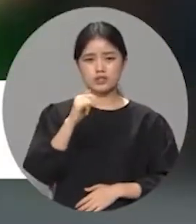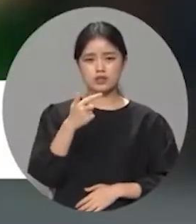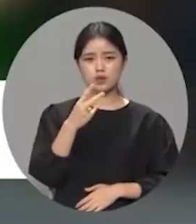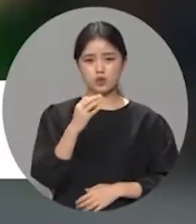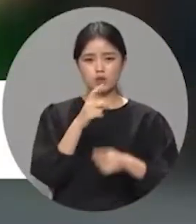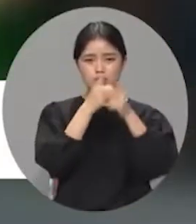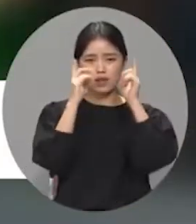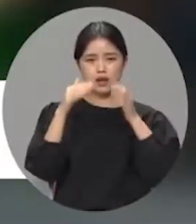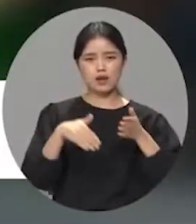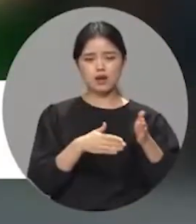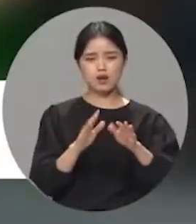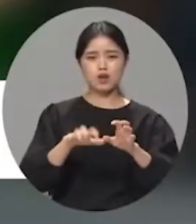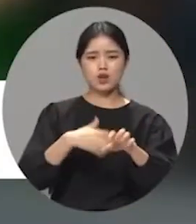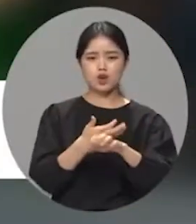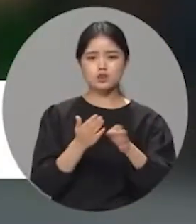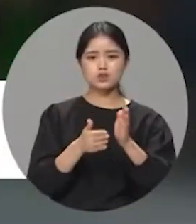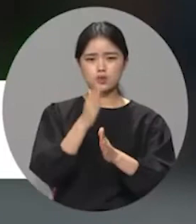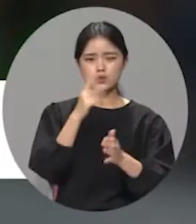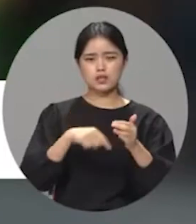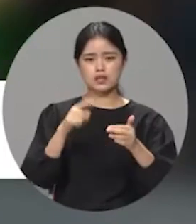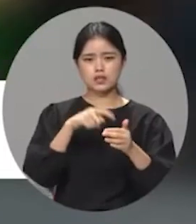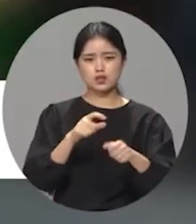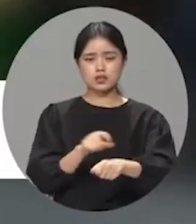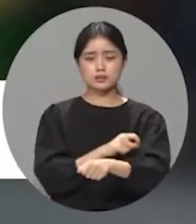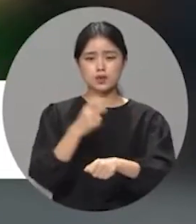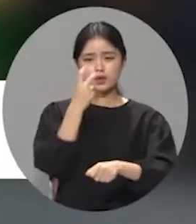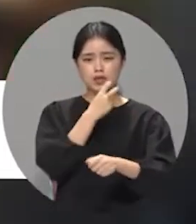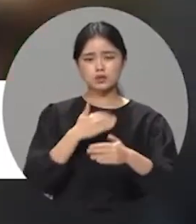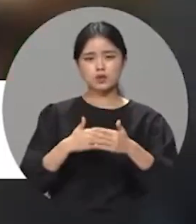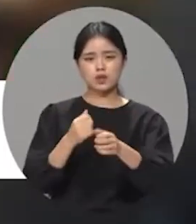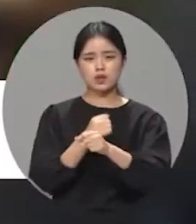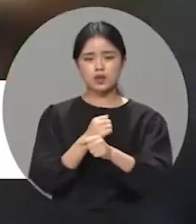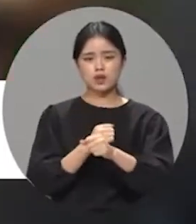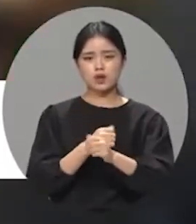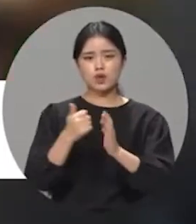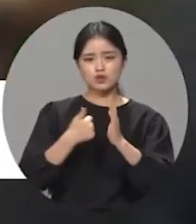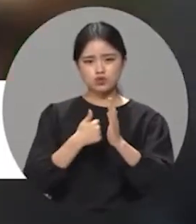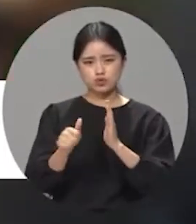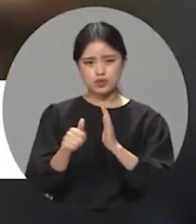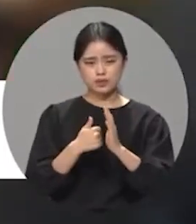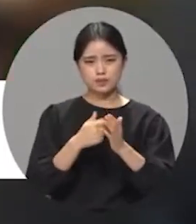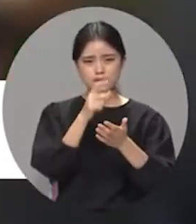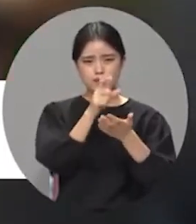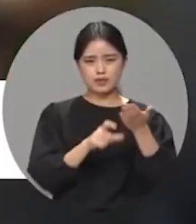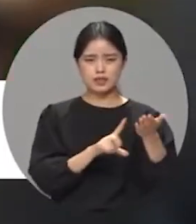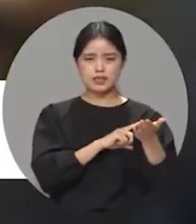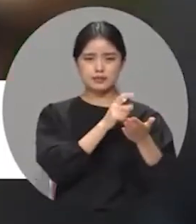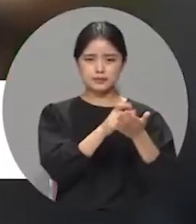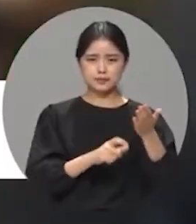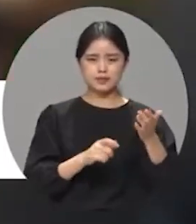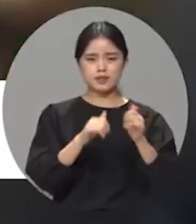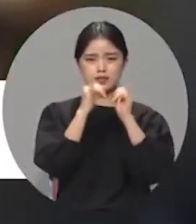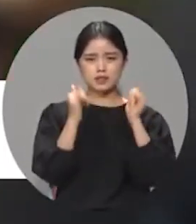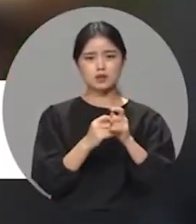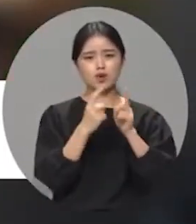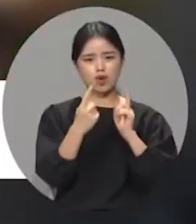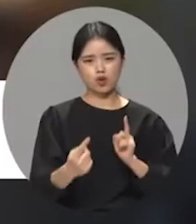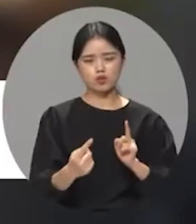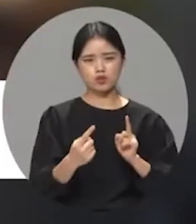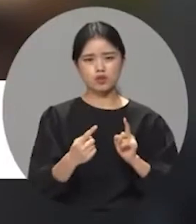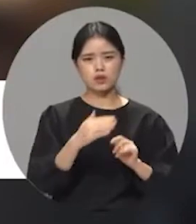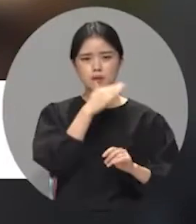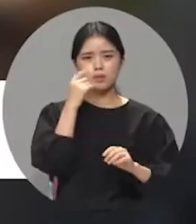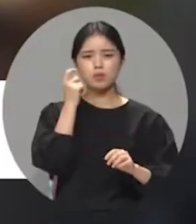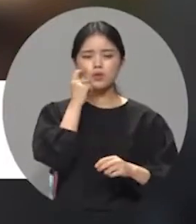그리고 혁신도시 등지에서 특별단속을 벌여 출입자 명부 작성 과 탭을 간 거리 두기를 제대로 이행하지 않은 업소